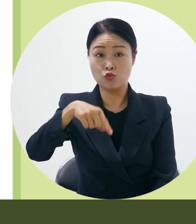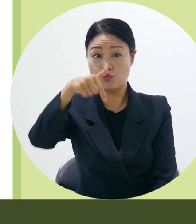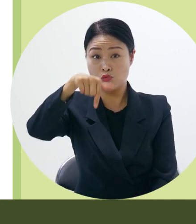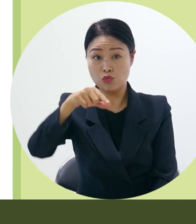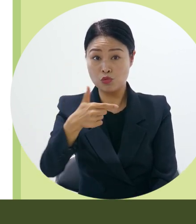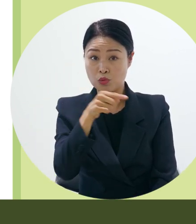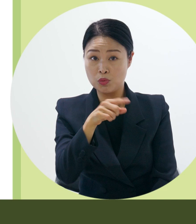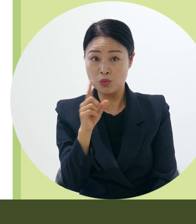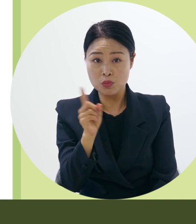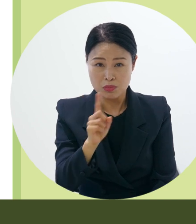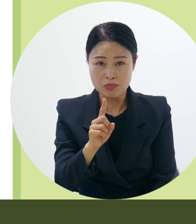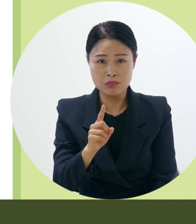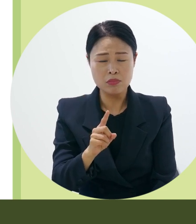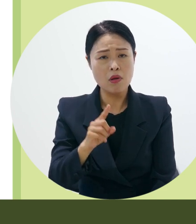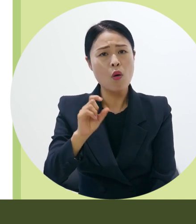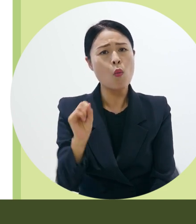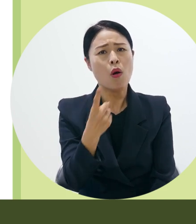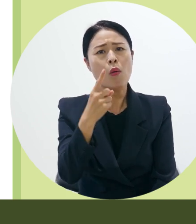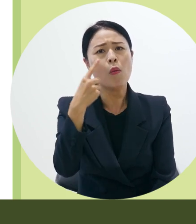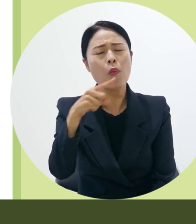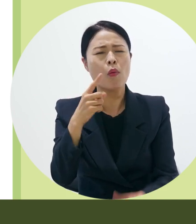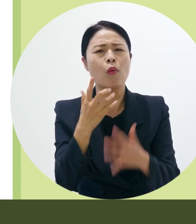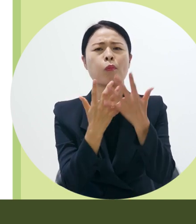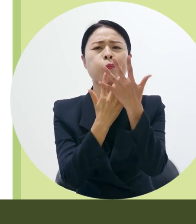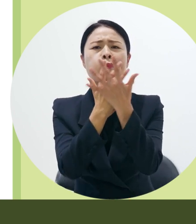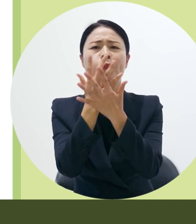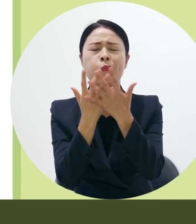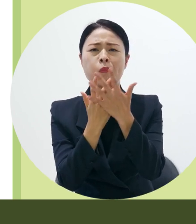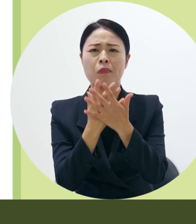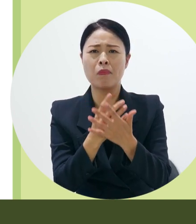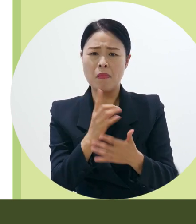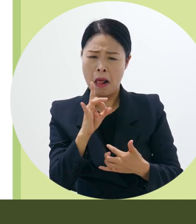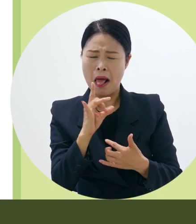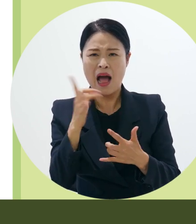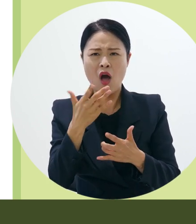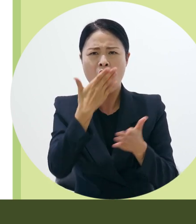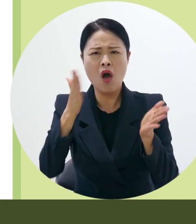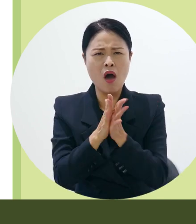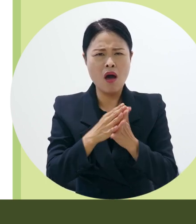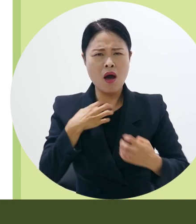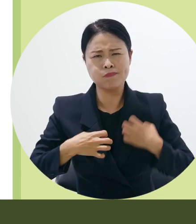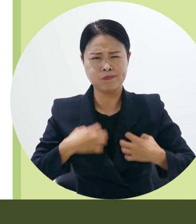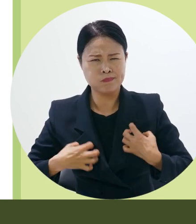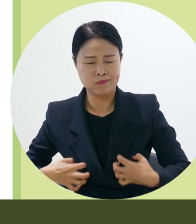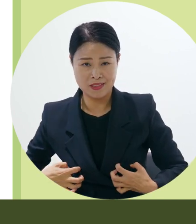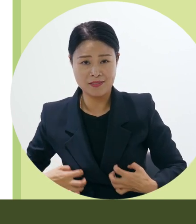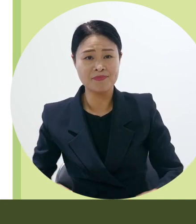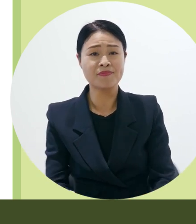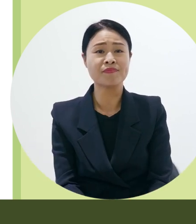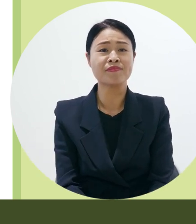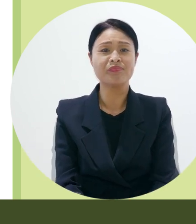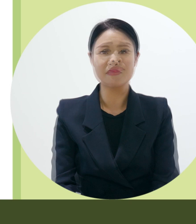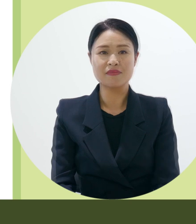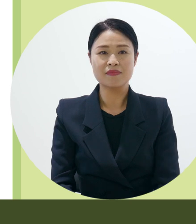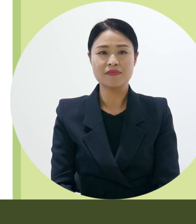증후군, 원인이 명확하지 않거나 단일하지 않은 병적인 증상들을 통틀어 이르는